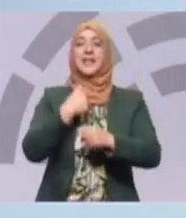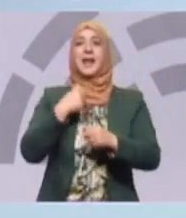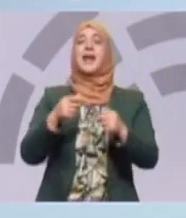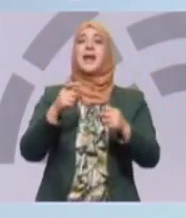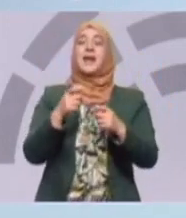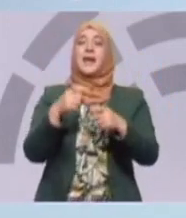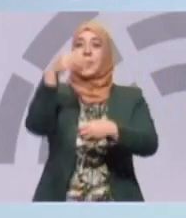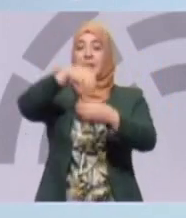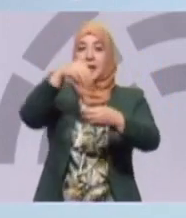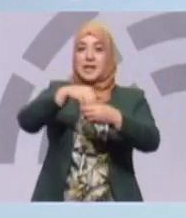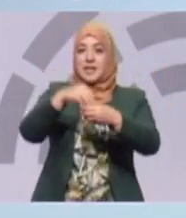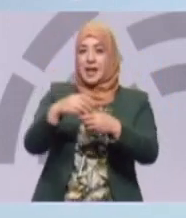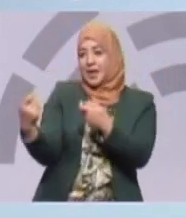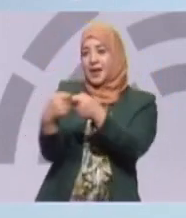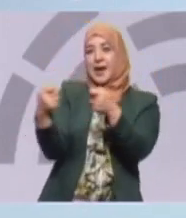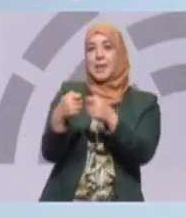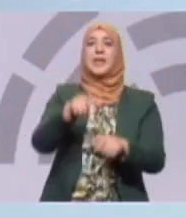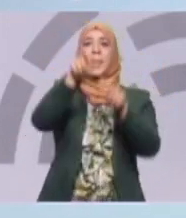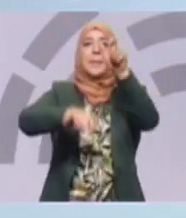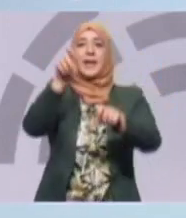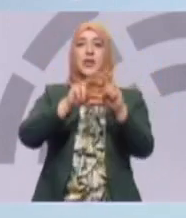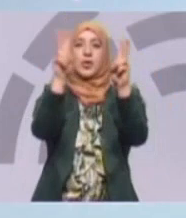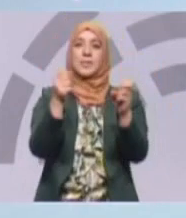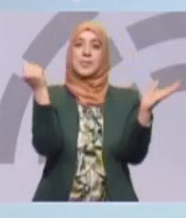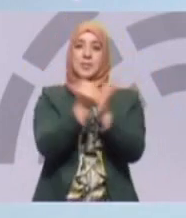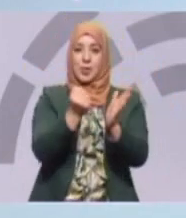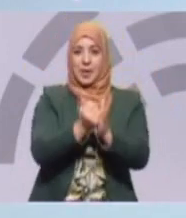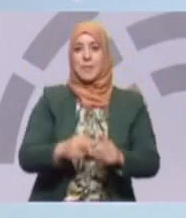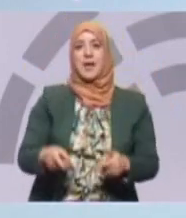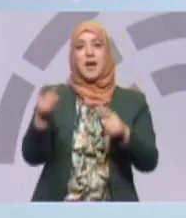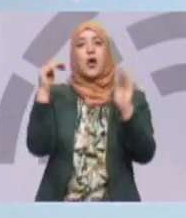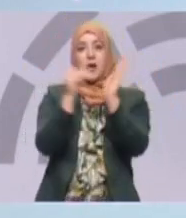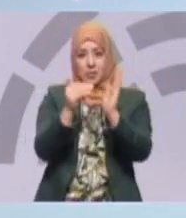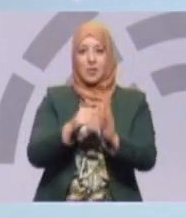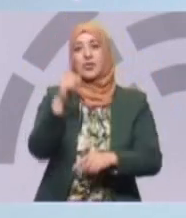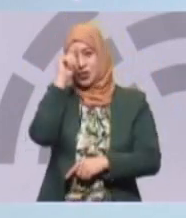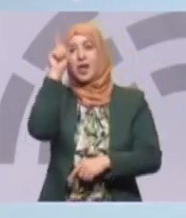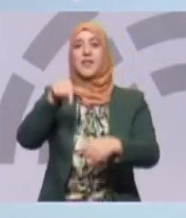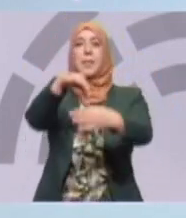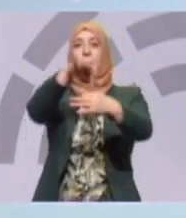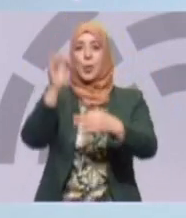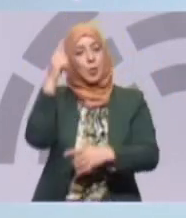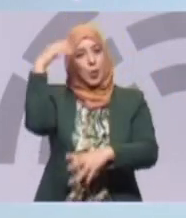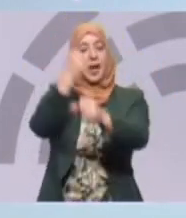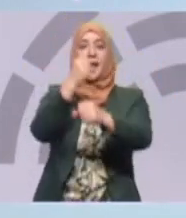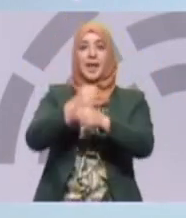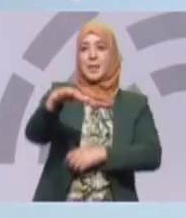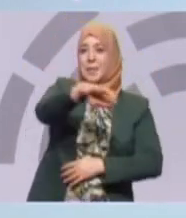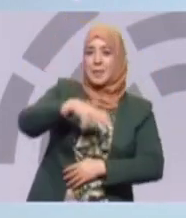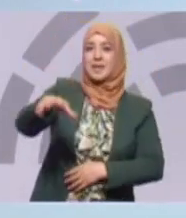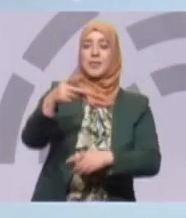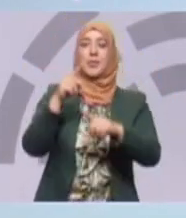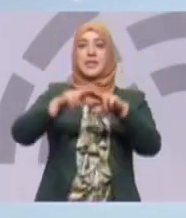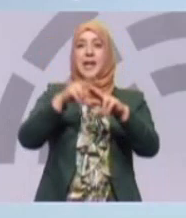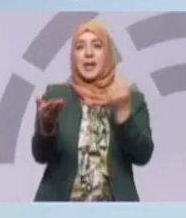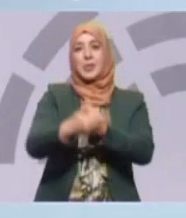يستجيب لمطلبات حامل الشهاده العليا والمعطلين عن العمل كما سنعمل على ايجاد الحلول الكفيله بخدمه الجهه وتحسين ظروف الفلاح